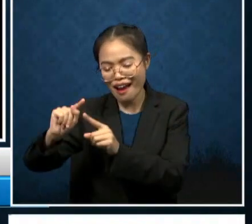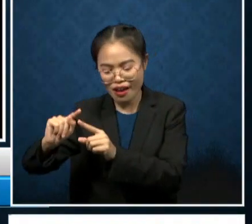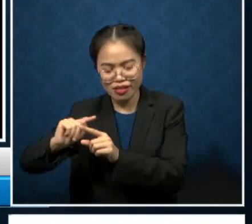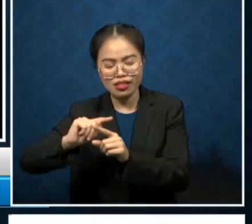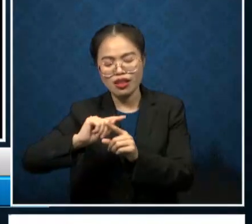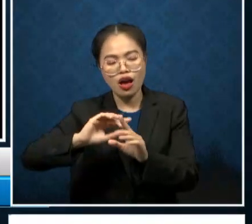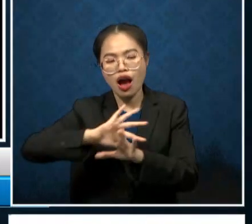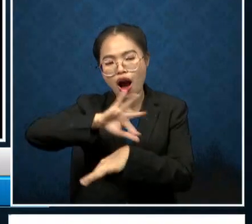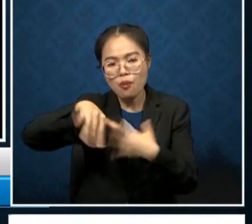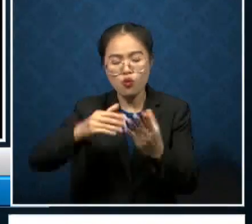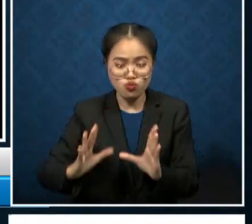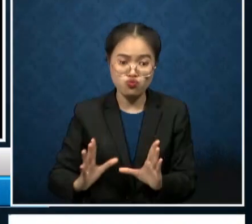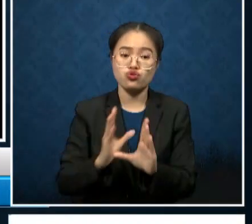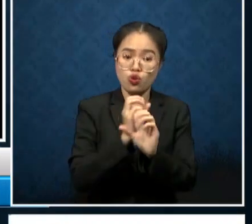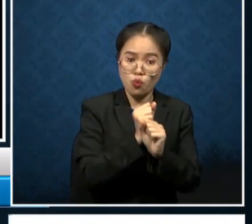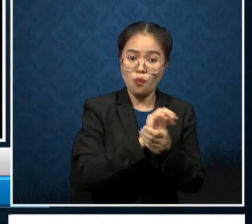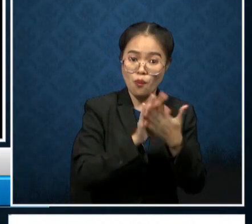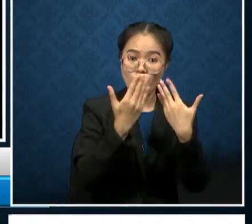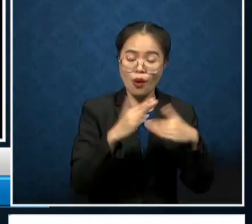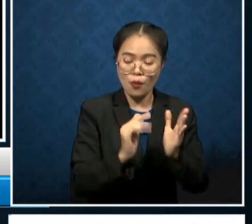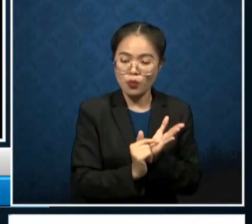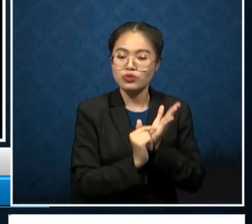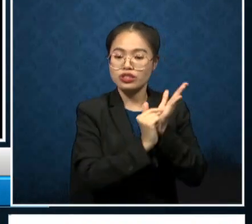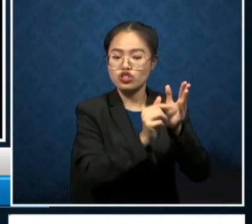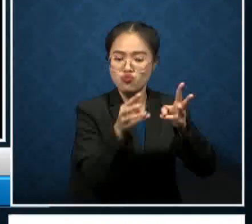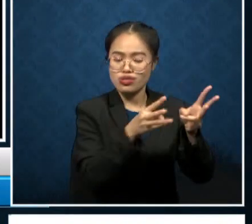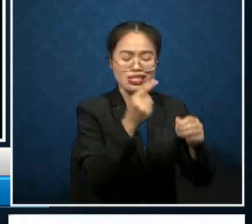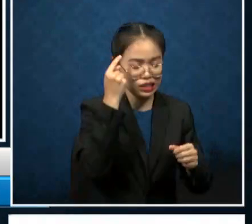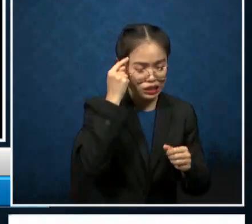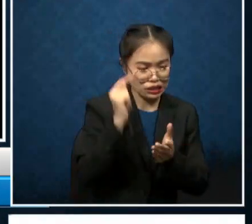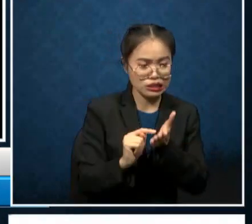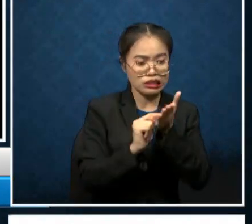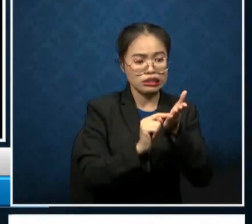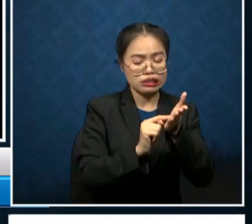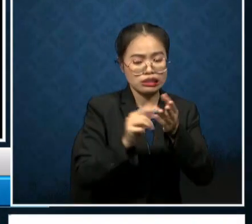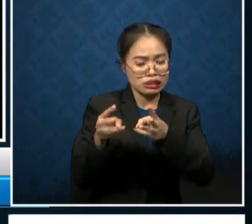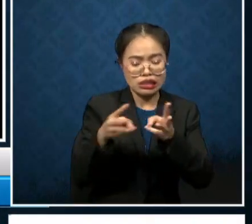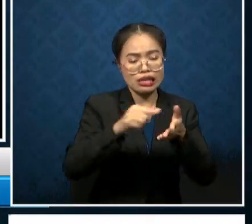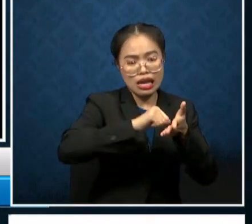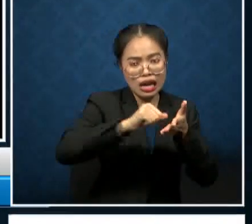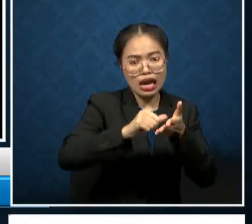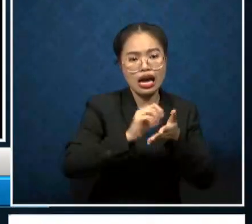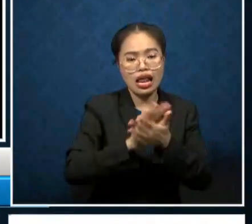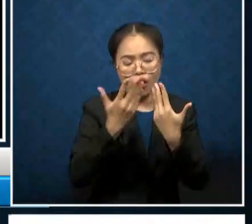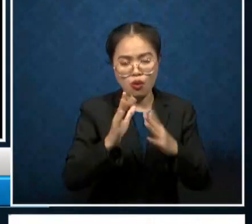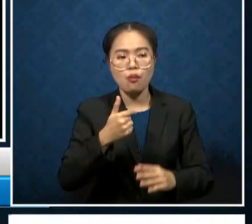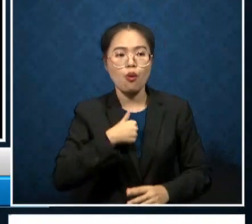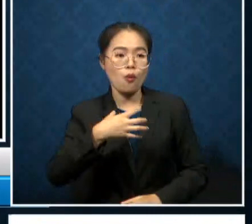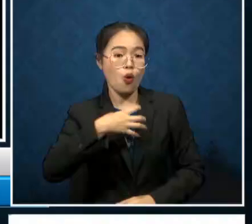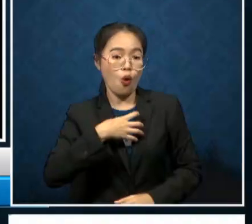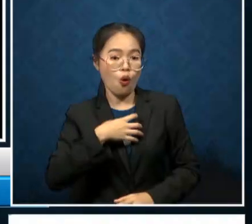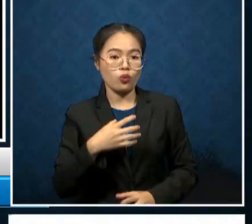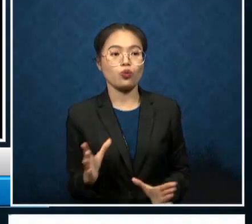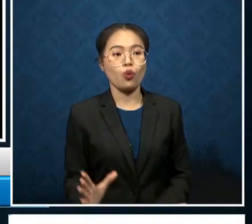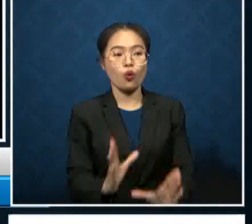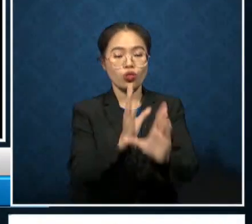เสนอความคิดเห็นมาทั้งจุดออกจุดแข็งเขาแล้วเราเสนอแนวคิดแล้วเราเสนอแนวทางการขับเพื่อนแล้วผมก็จะขออนุญาตสรุปการศึกษาครั้ง